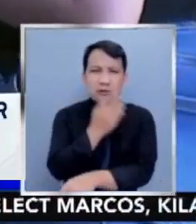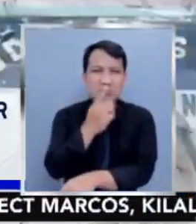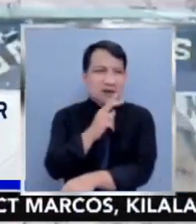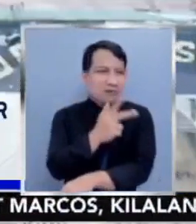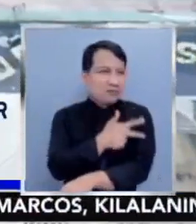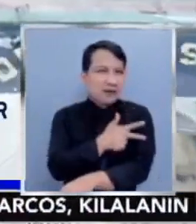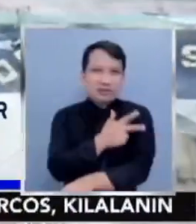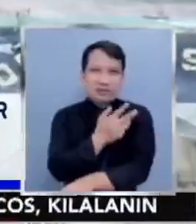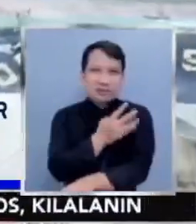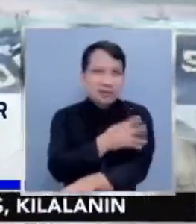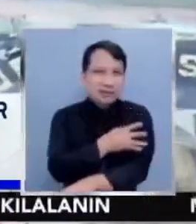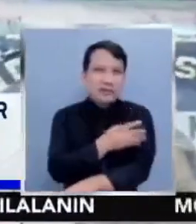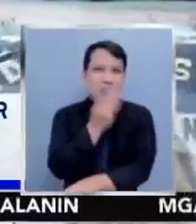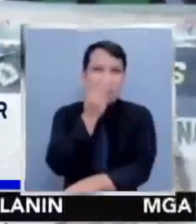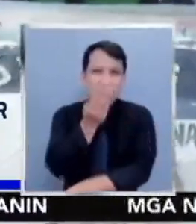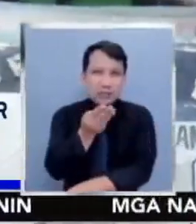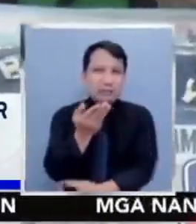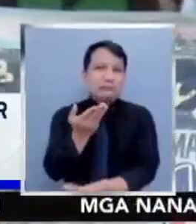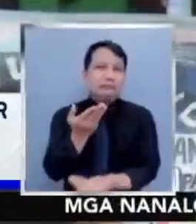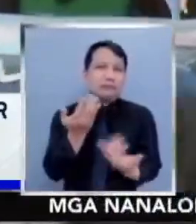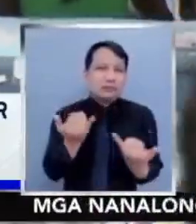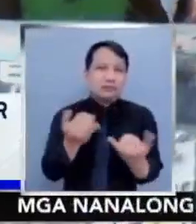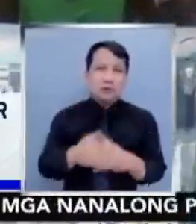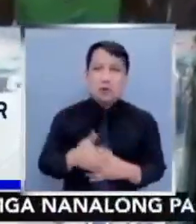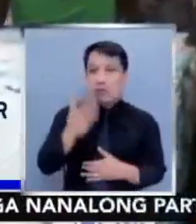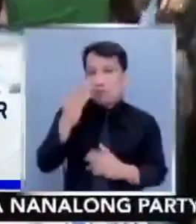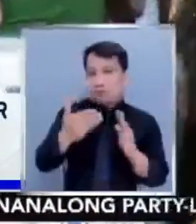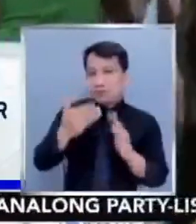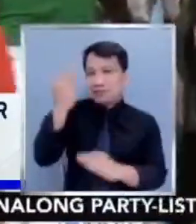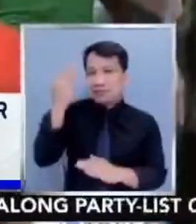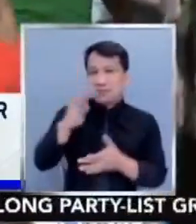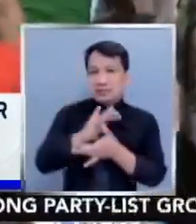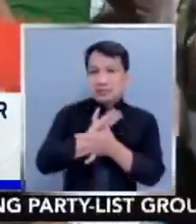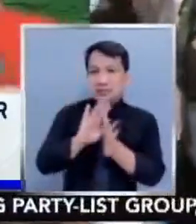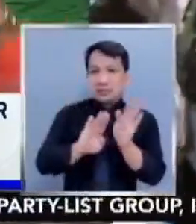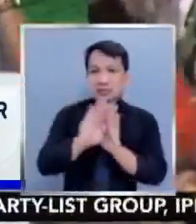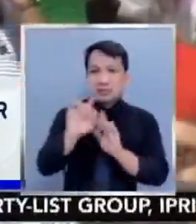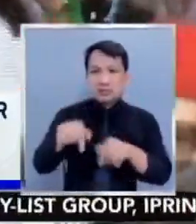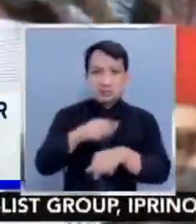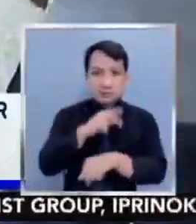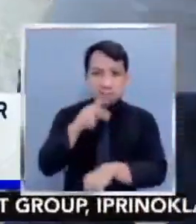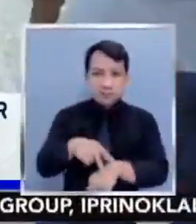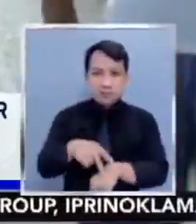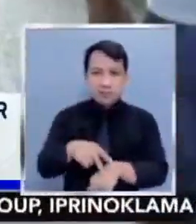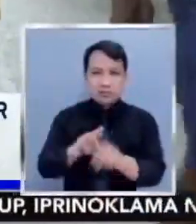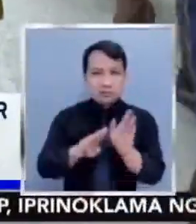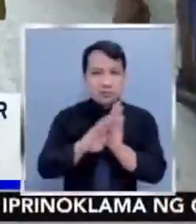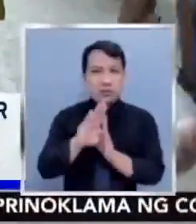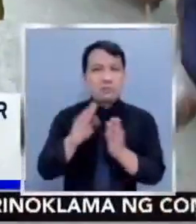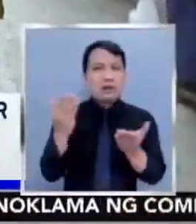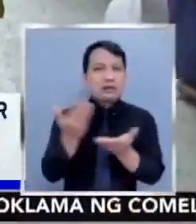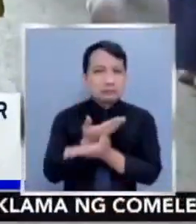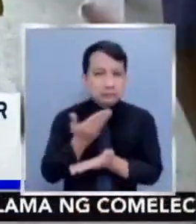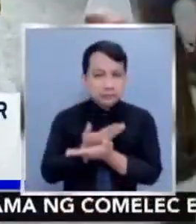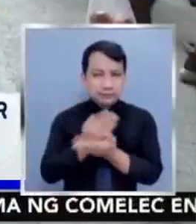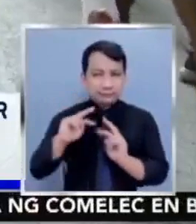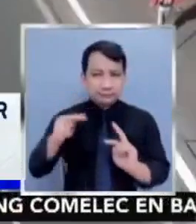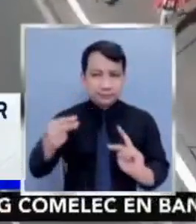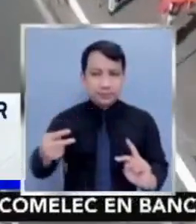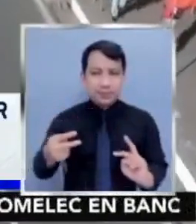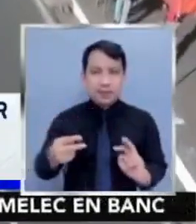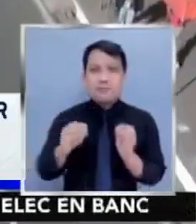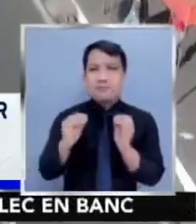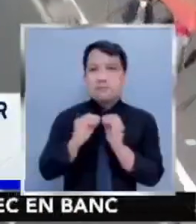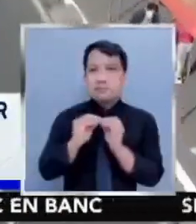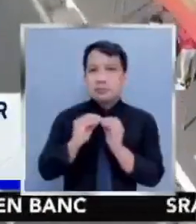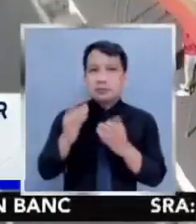ng Department of Health, bagyang tumaas ang kaso ng COVID-19 sa bansa at may mga bagong variant na mas madaling